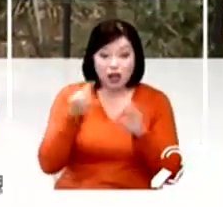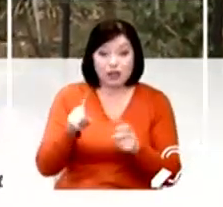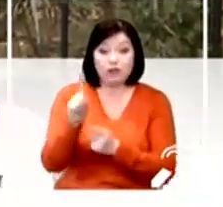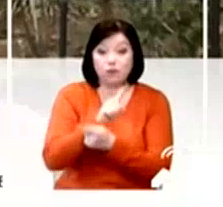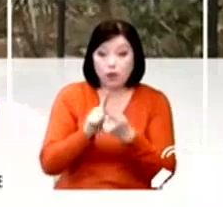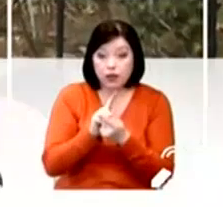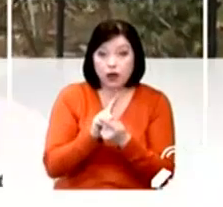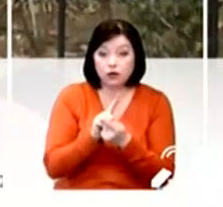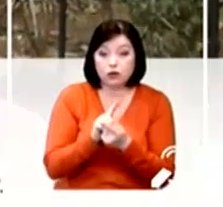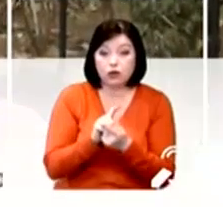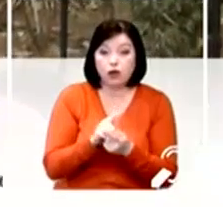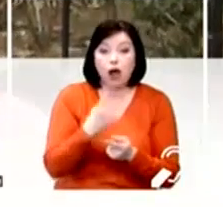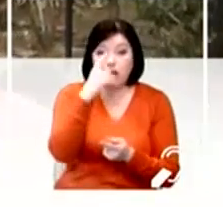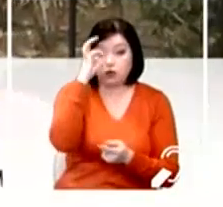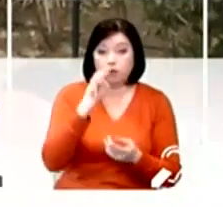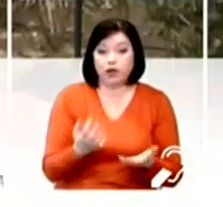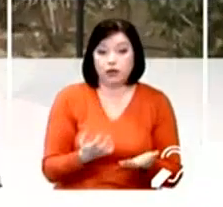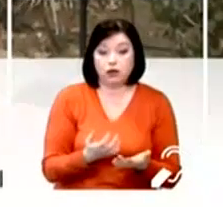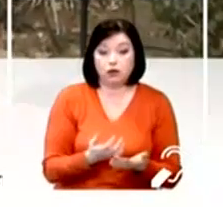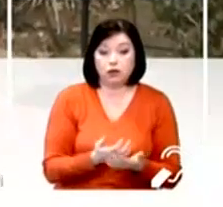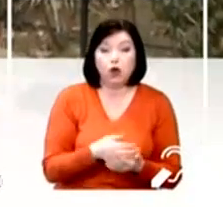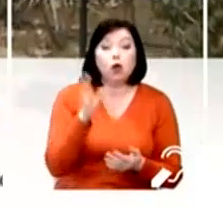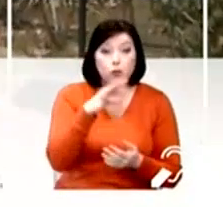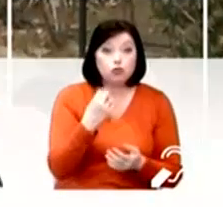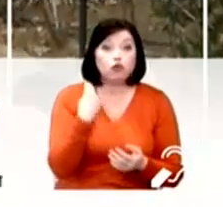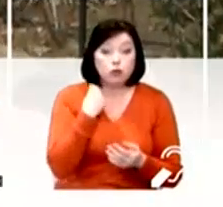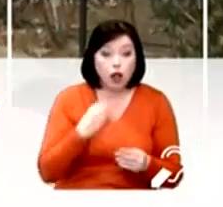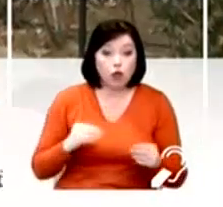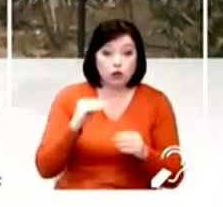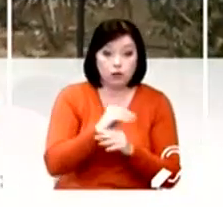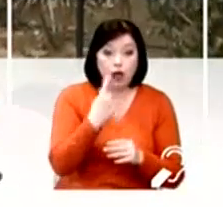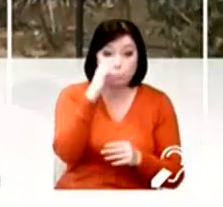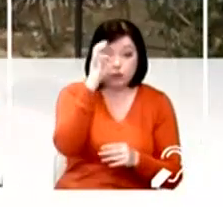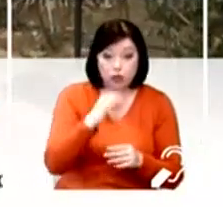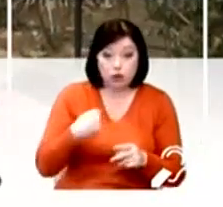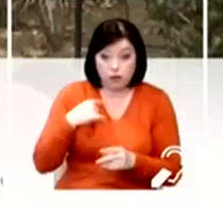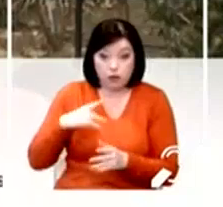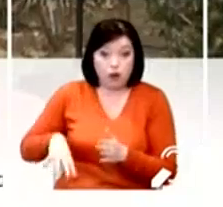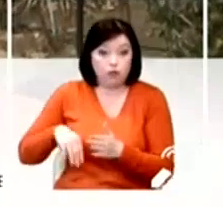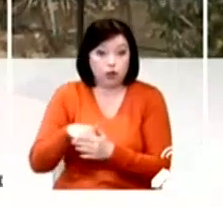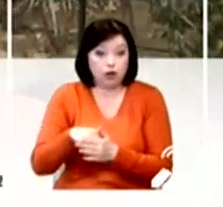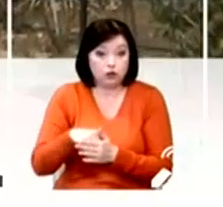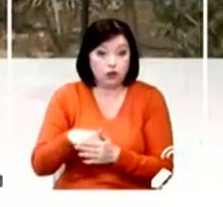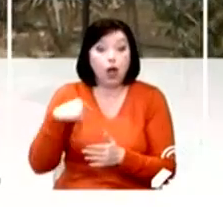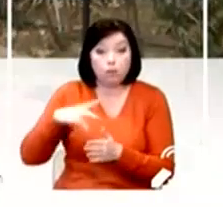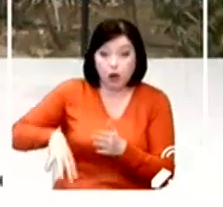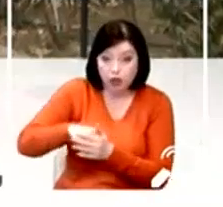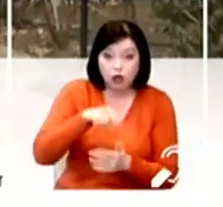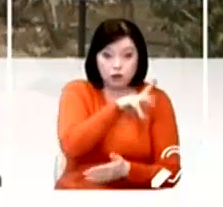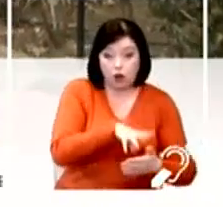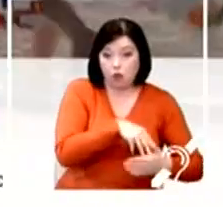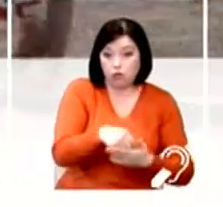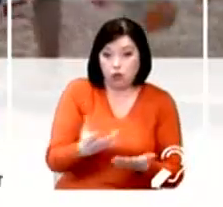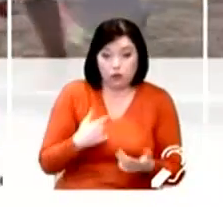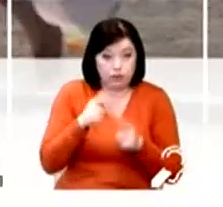locală, 1%, plus impozitul aferent de 1% care plătim noi, va fi plătit de hotelier. Noi